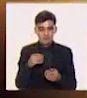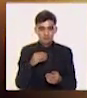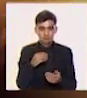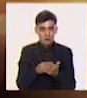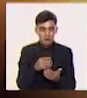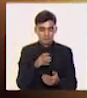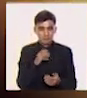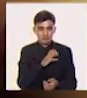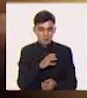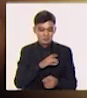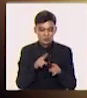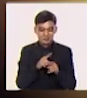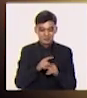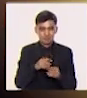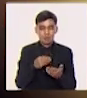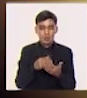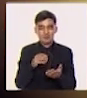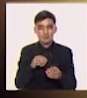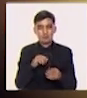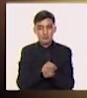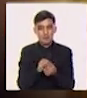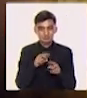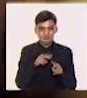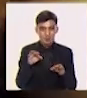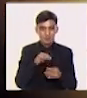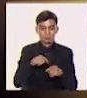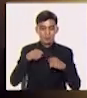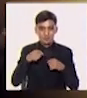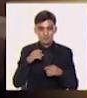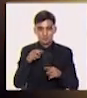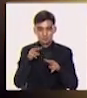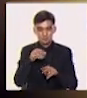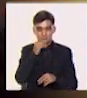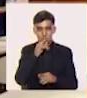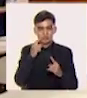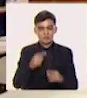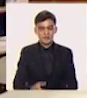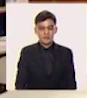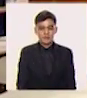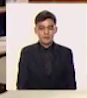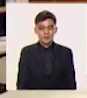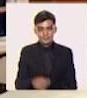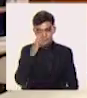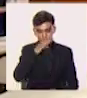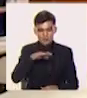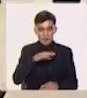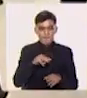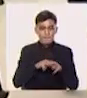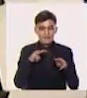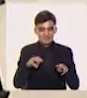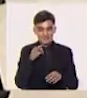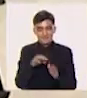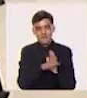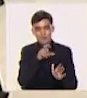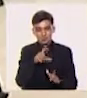кірістер комитеті бақылай алмайды? Әйгерім Ердәулетқызы айтып бермек. Еліміздің қаржы министрлігі